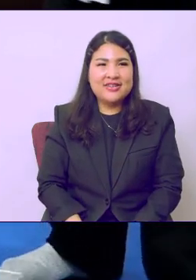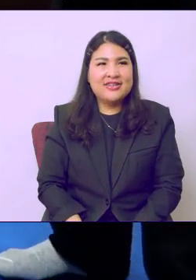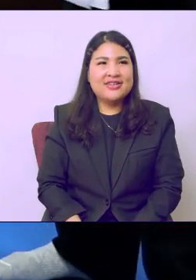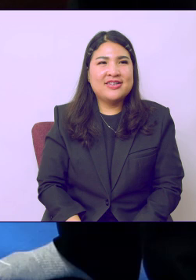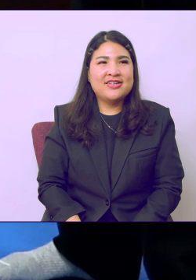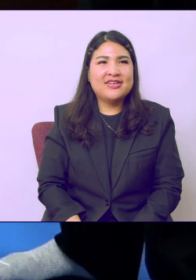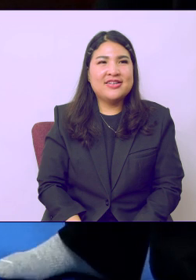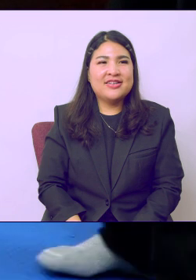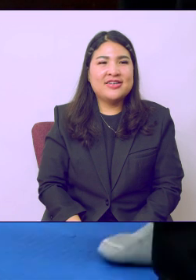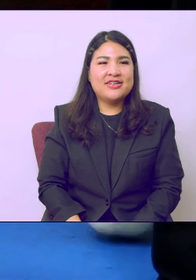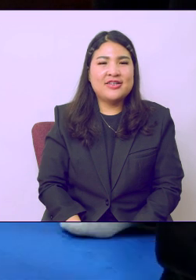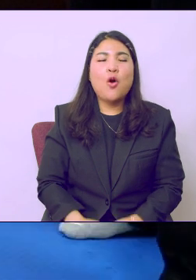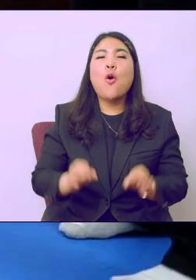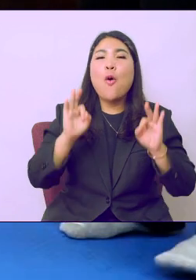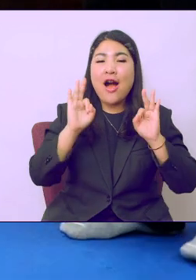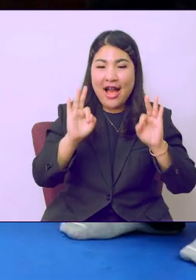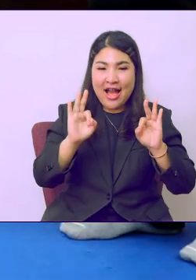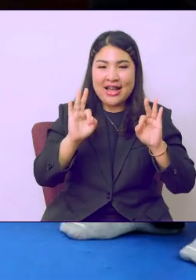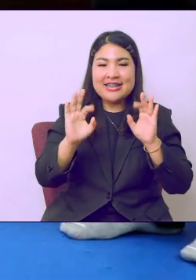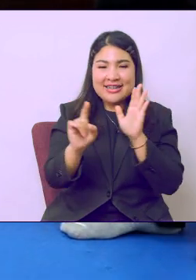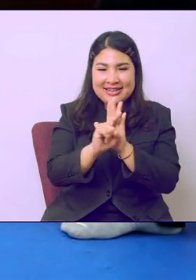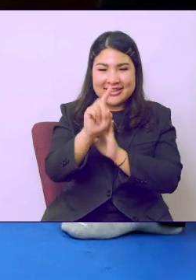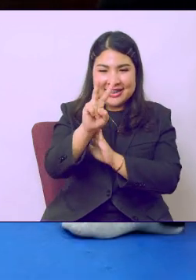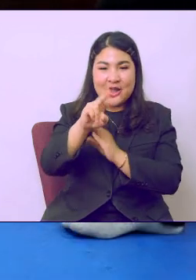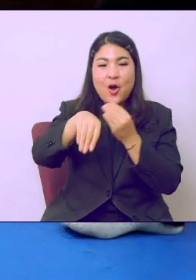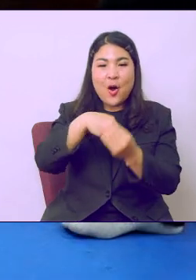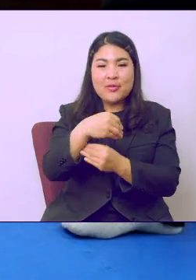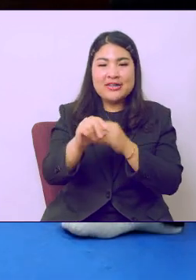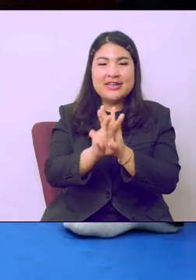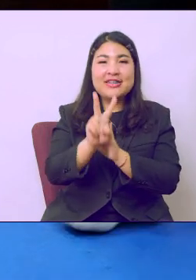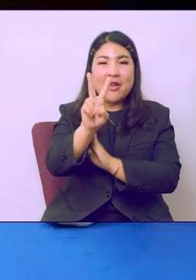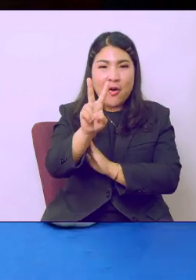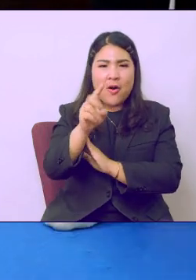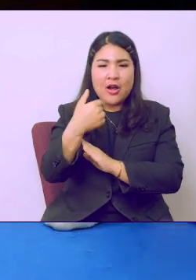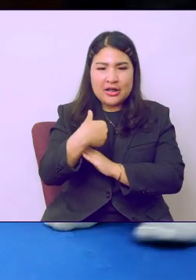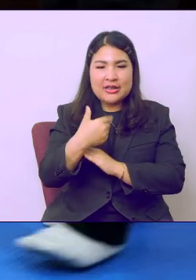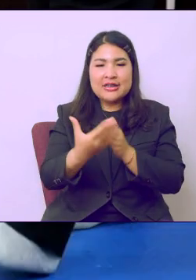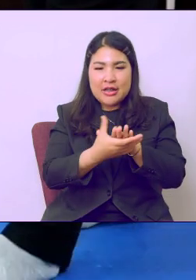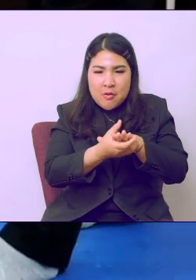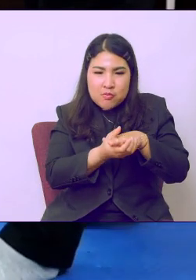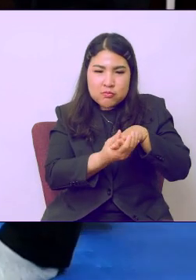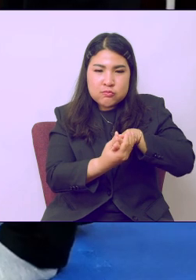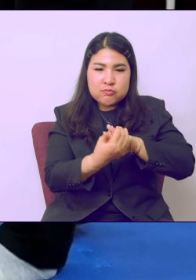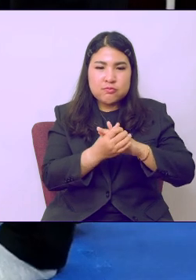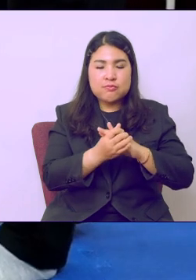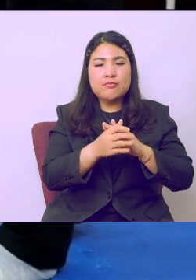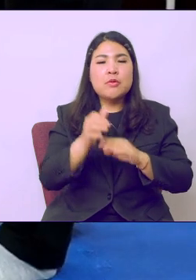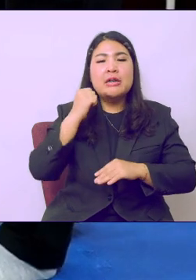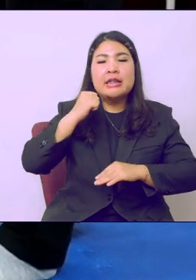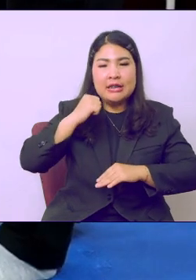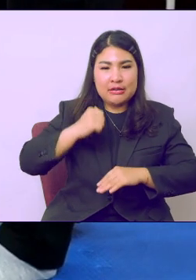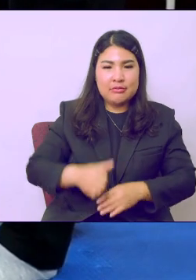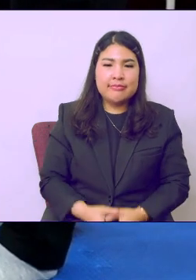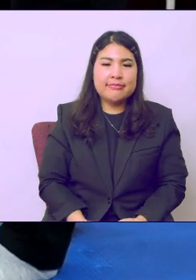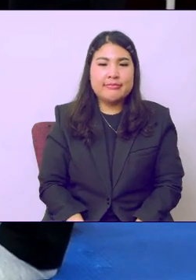ๆอ่ะโอเคนะครับเซตที่ 2ครับเซตที่ 2มาจับเท้าเลยนะครับหมุนออกเหมือนเดิมครับหมุนออกเหมือนเดิม